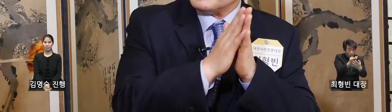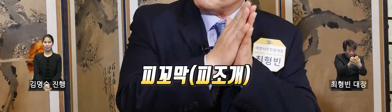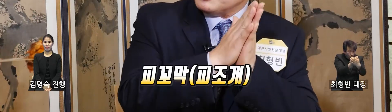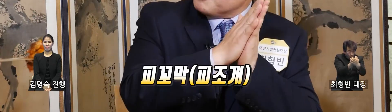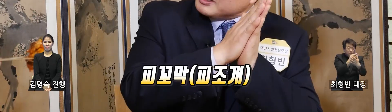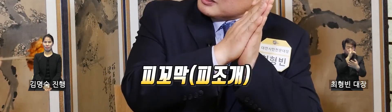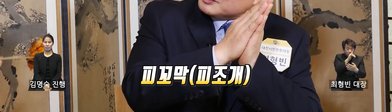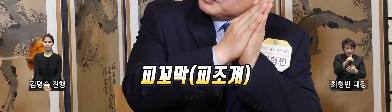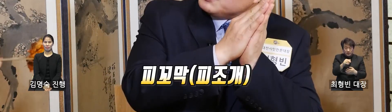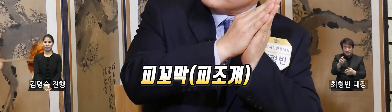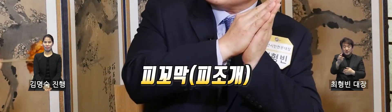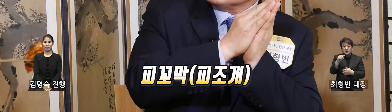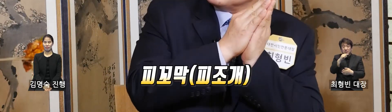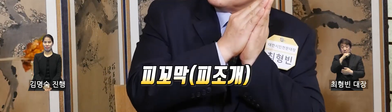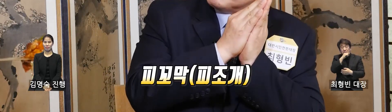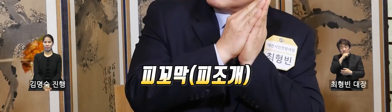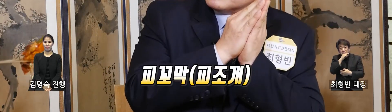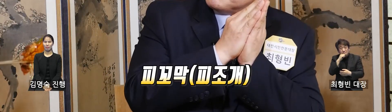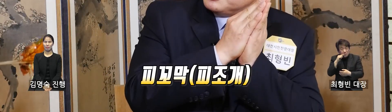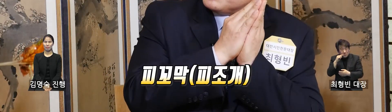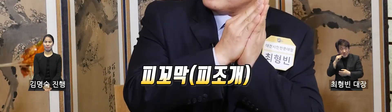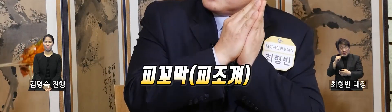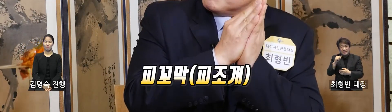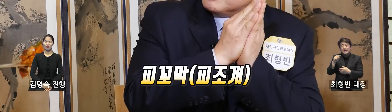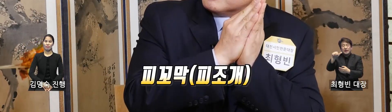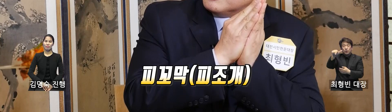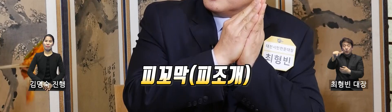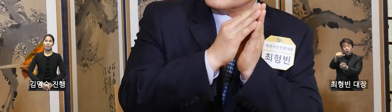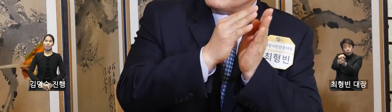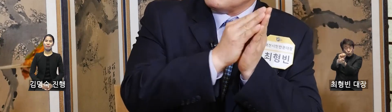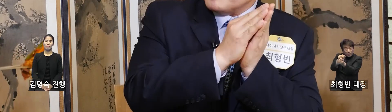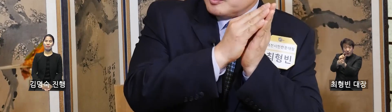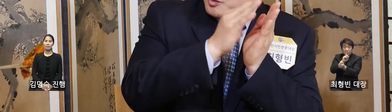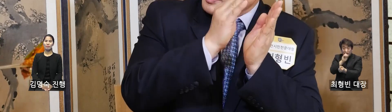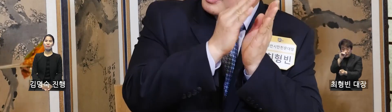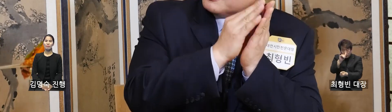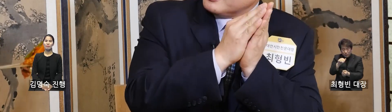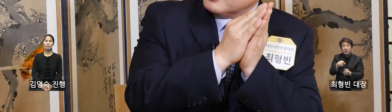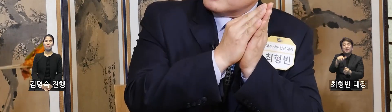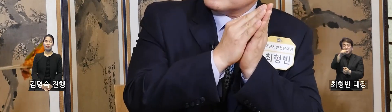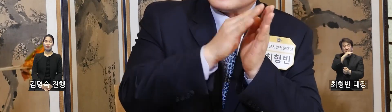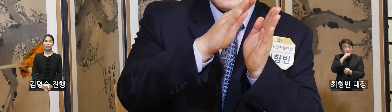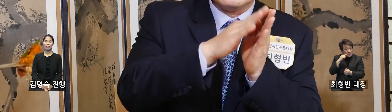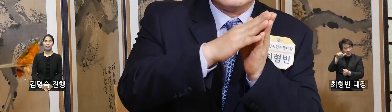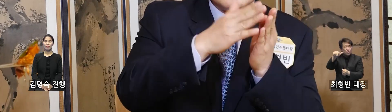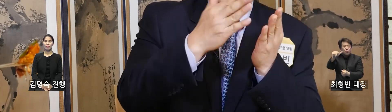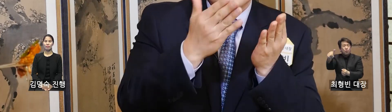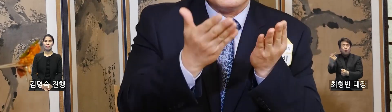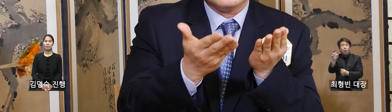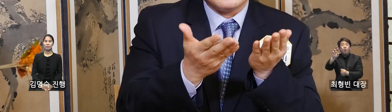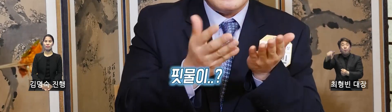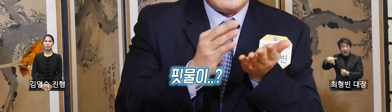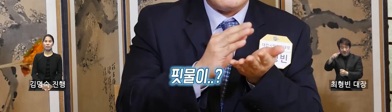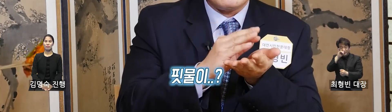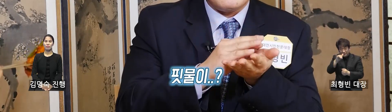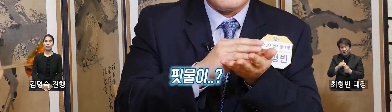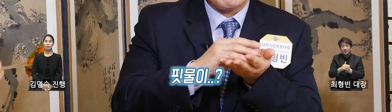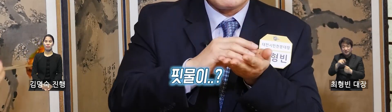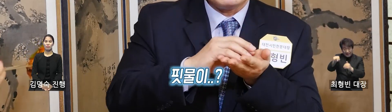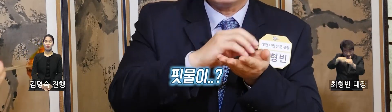같은데 이렇게 꼼하게 는 제피 조개는 운동법을 우리가 없이 중에라도 불렀고 피고 꼬막 이라 돼요 그래서 살은 그렇게 쪽 경우에는